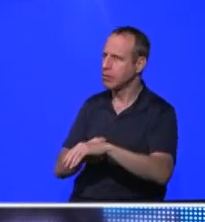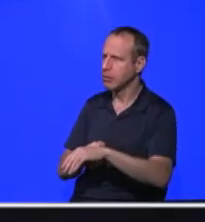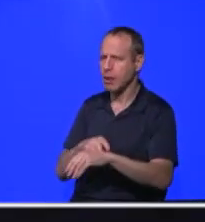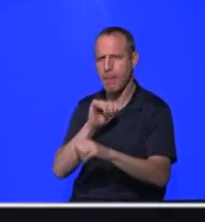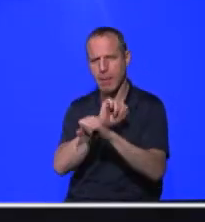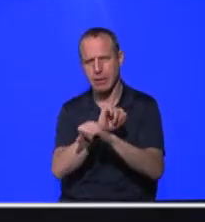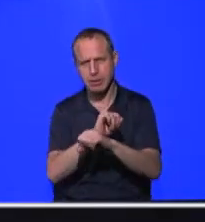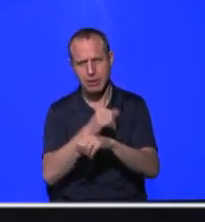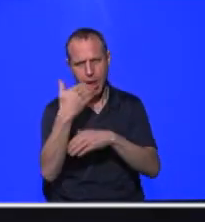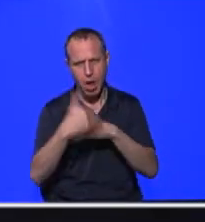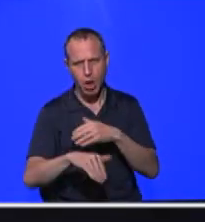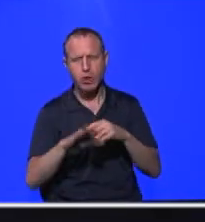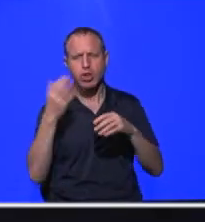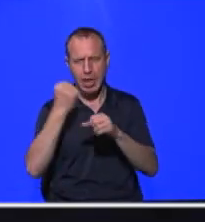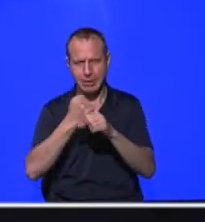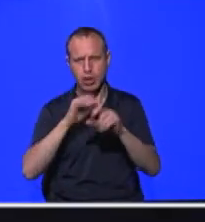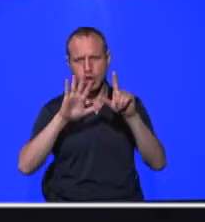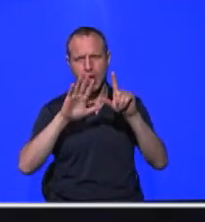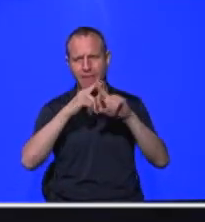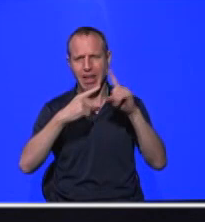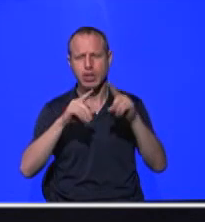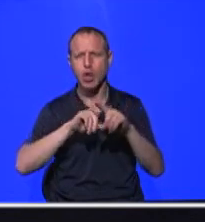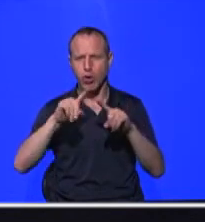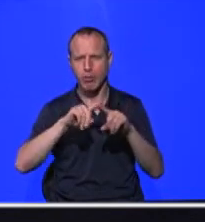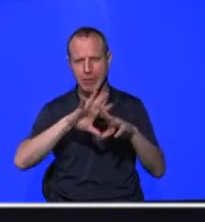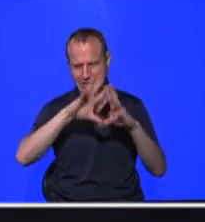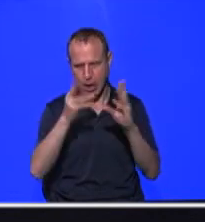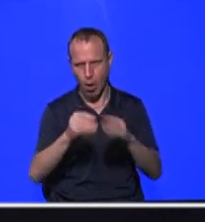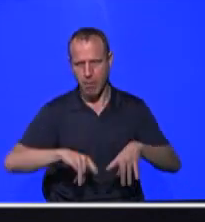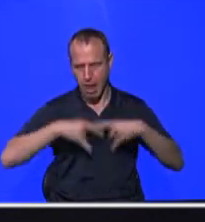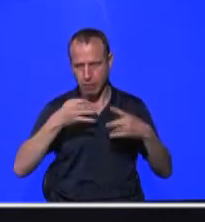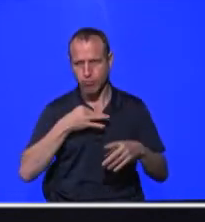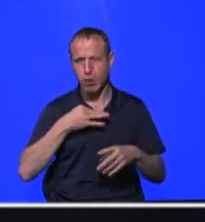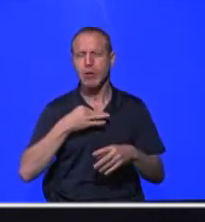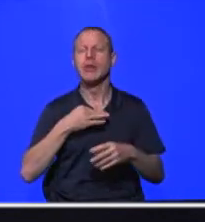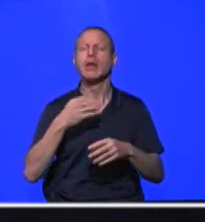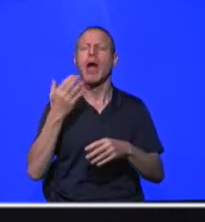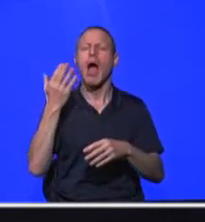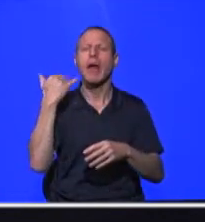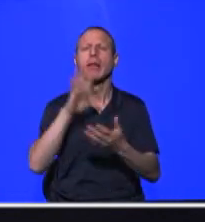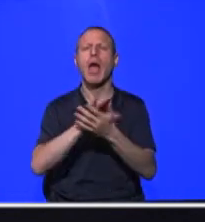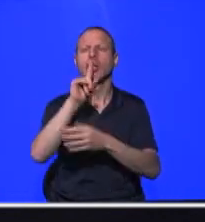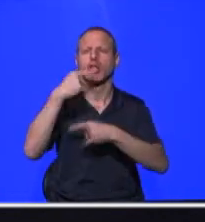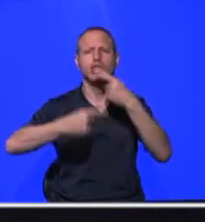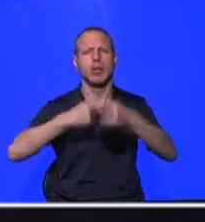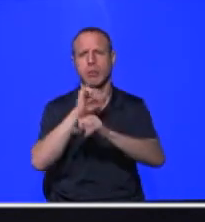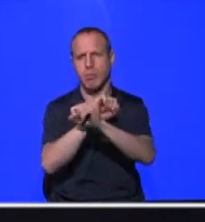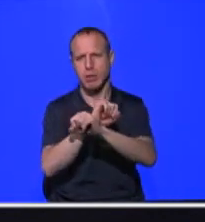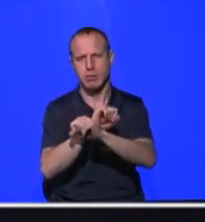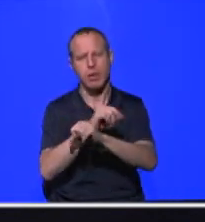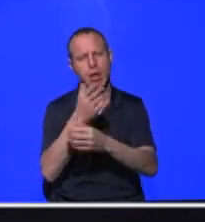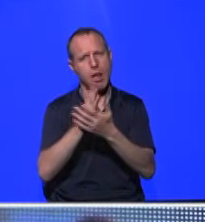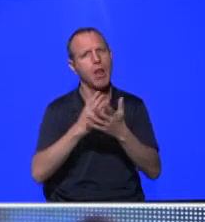כמה זמן? המסע האחרון שלי ישבתי 9.5 חודשים, אבל בסך הכל בחיים שלי סיימתי, ריציתי 11 שנות מאסר, שזה חלק ניכר מהחיים